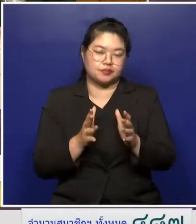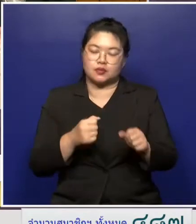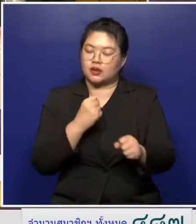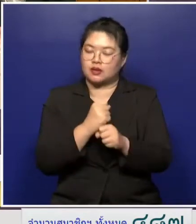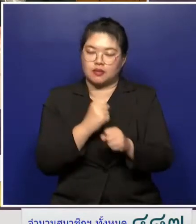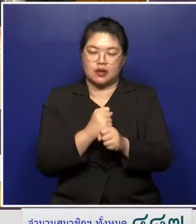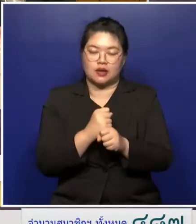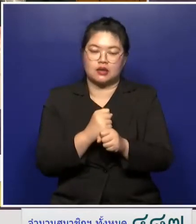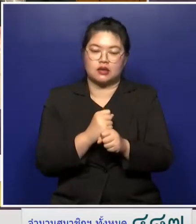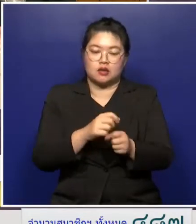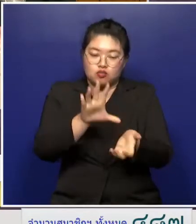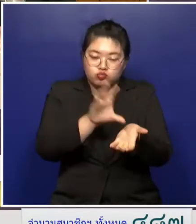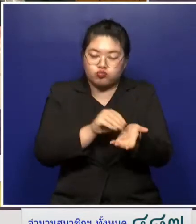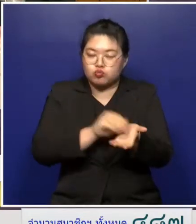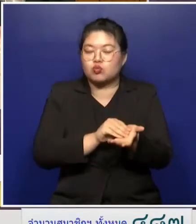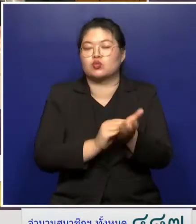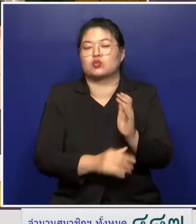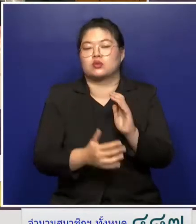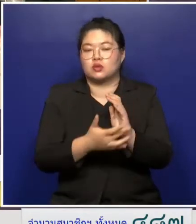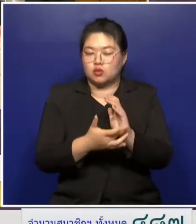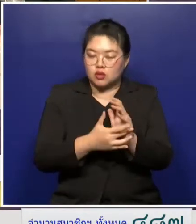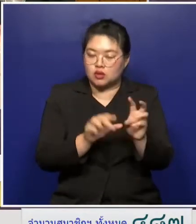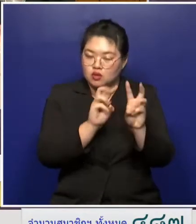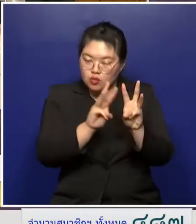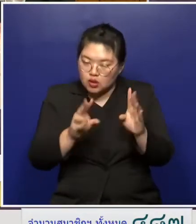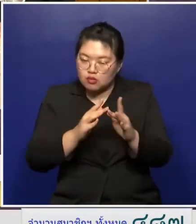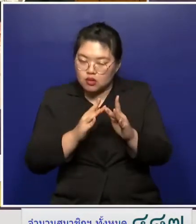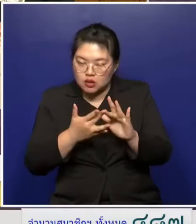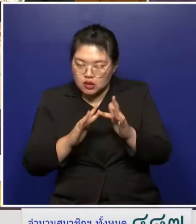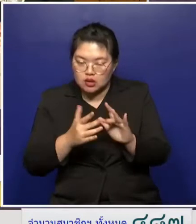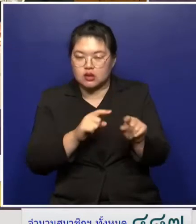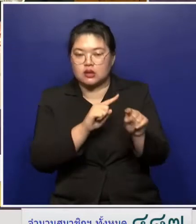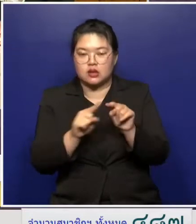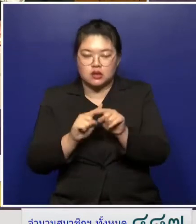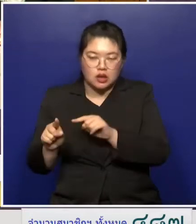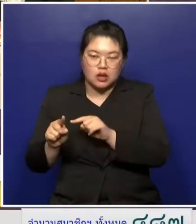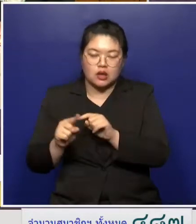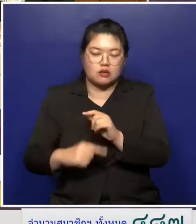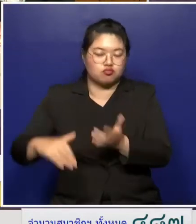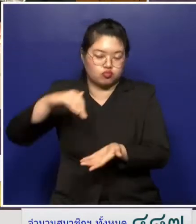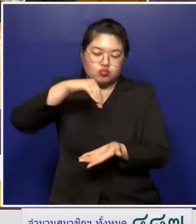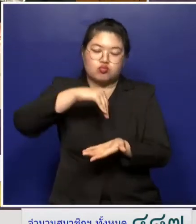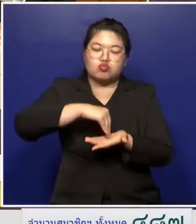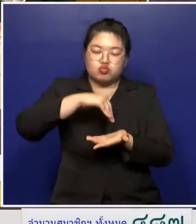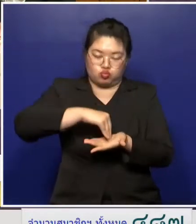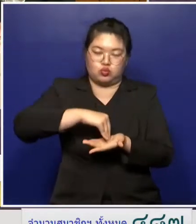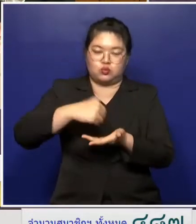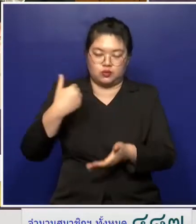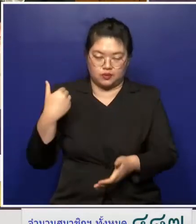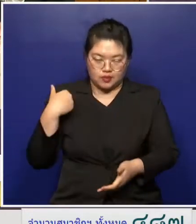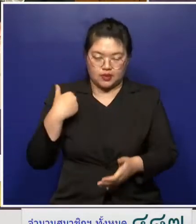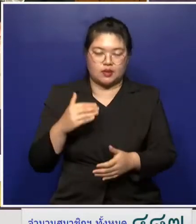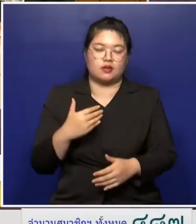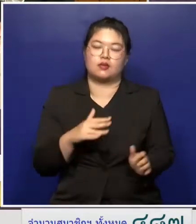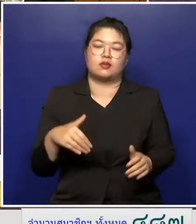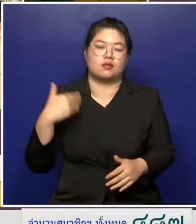าสู่ระบบจัดการข Cost Agree.หรอทเรีวา Big Data นะครัในระยะต่อมาก็จะ